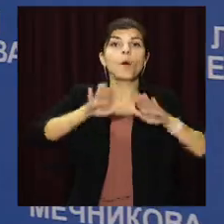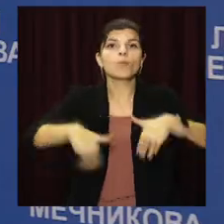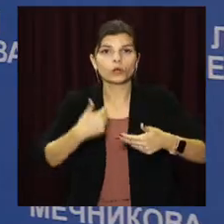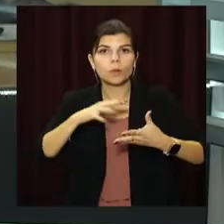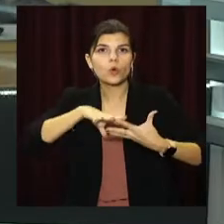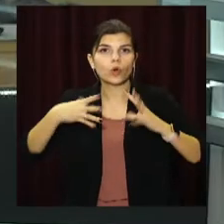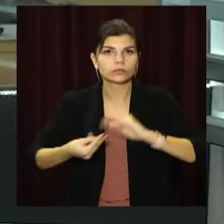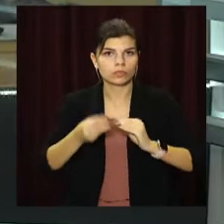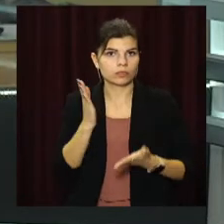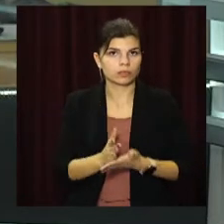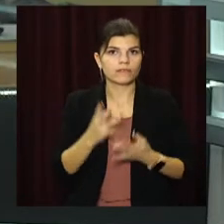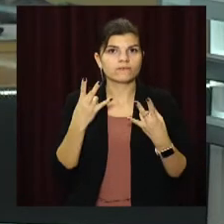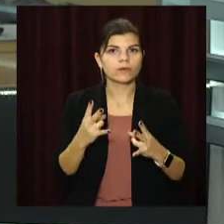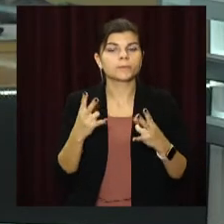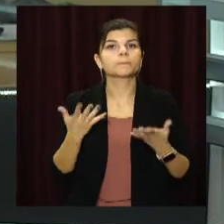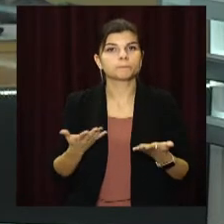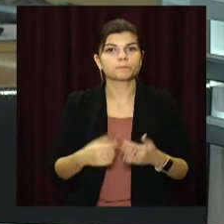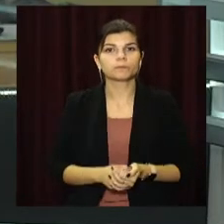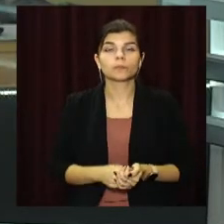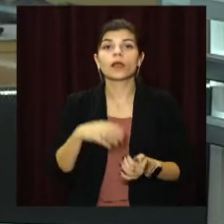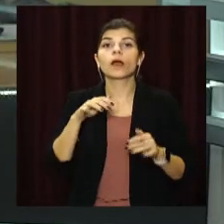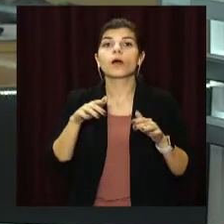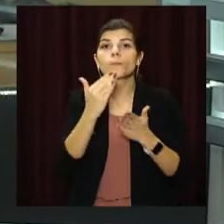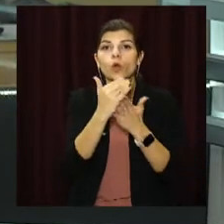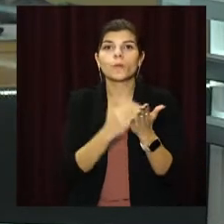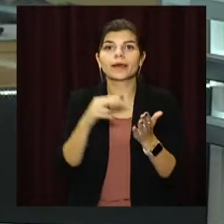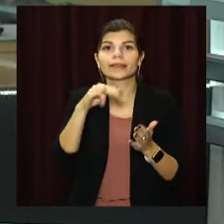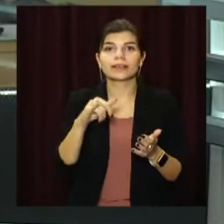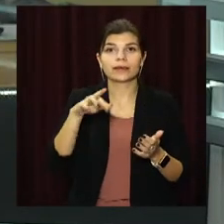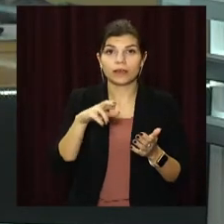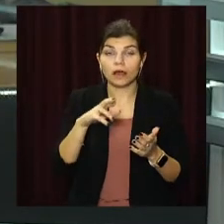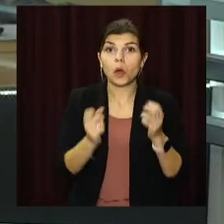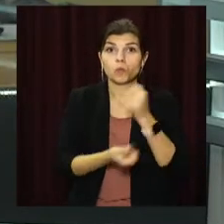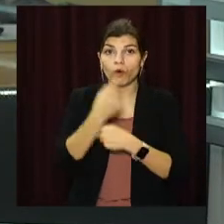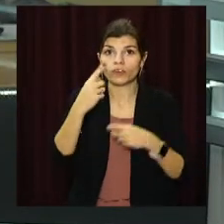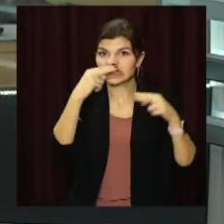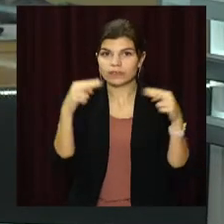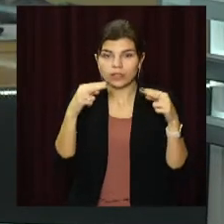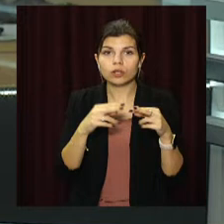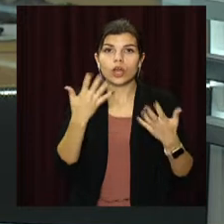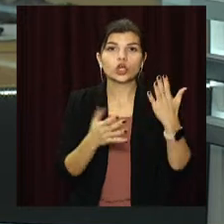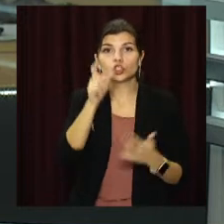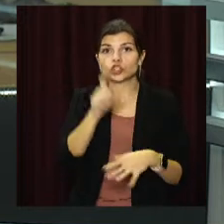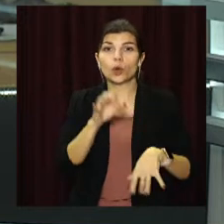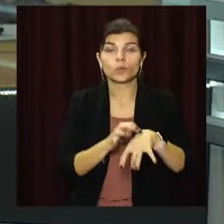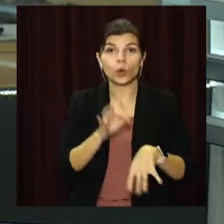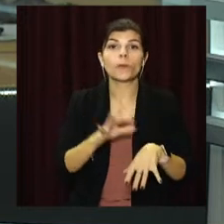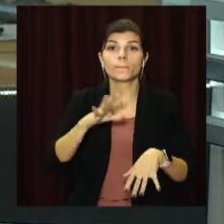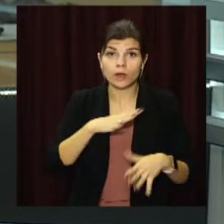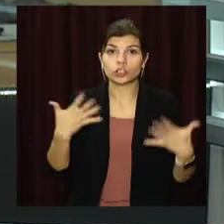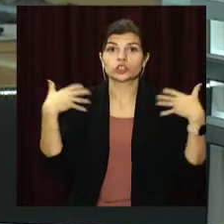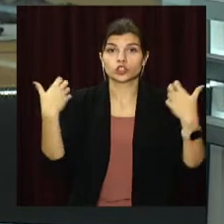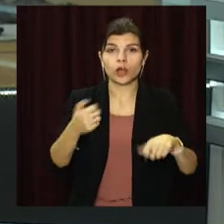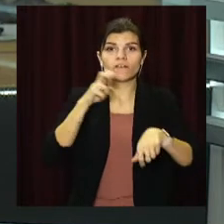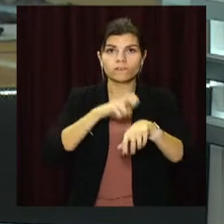синдрому. У дії з'явився сертифікат про одужання після коронавірусу. Згенерувати документ можна не